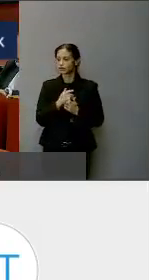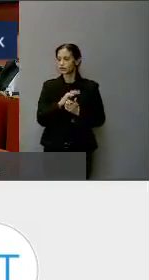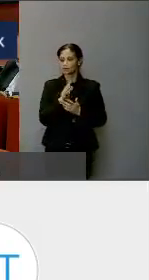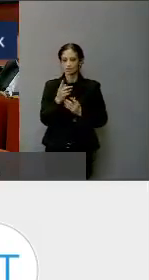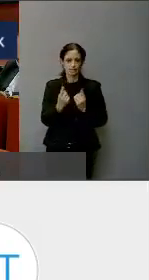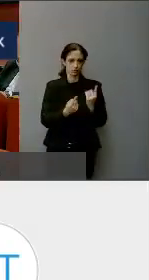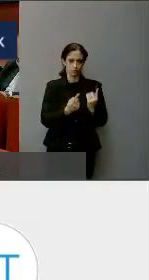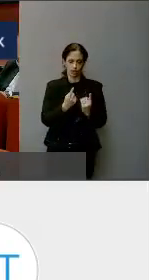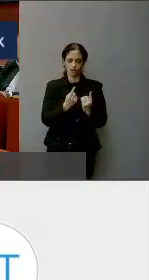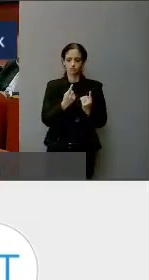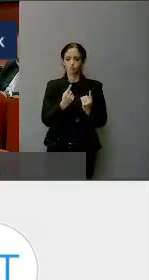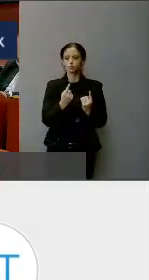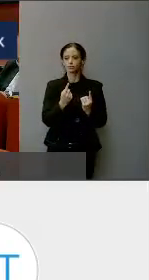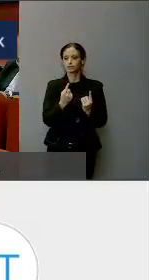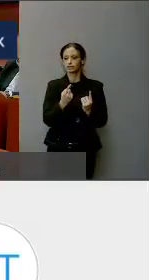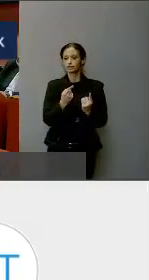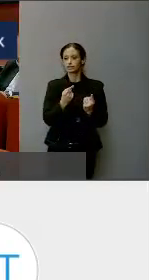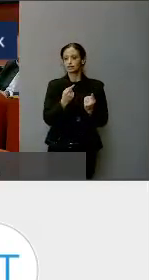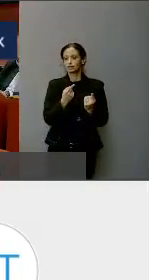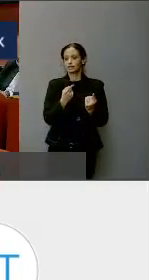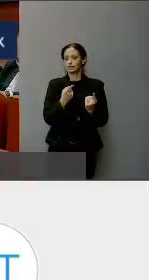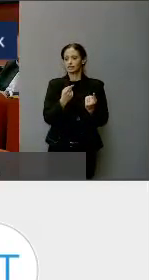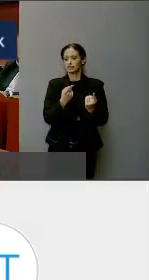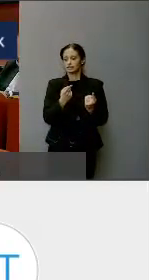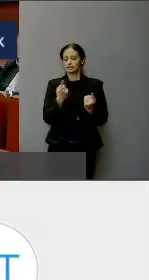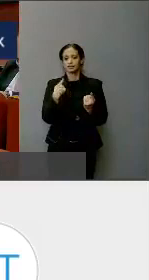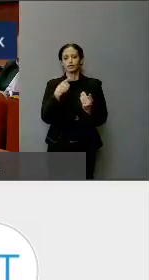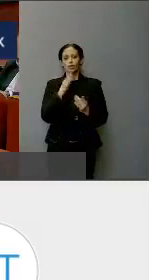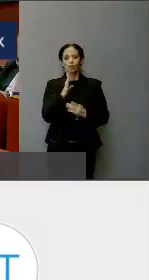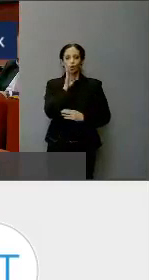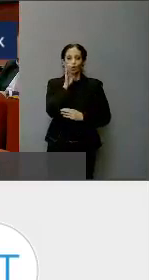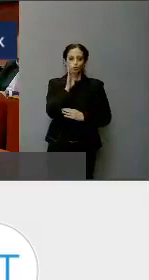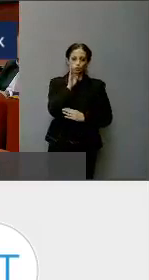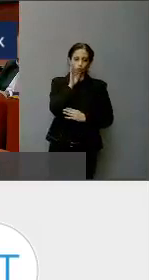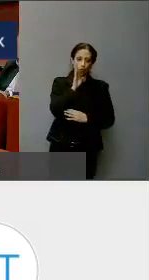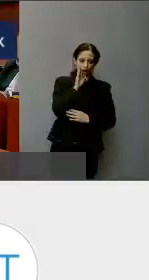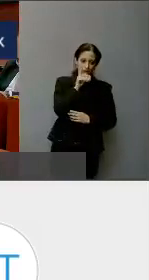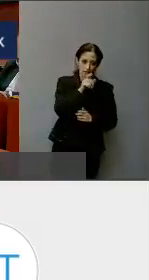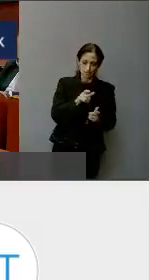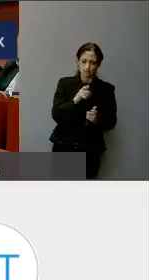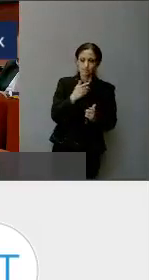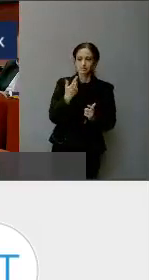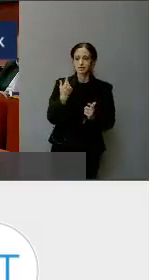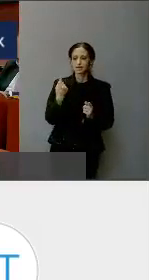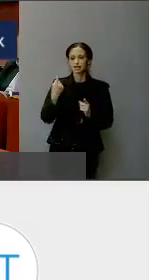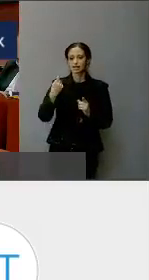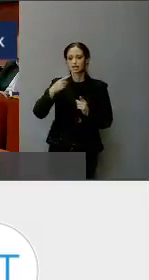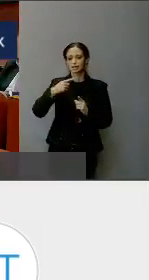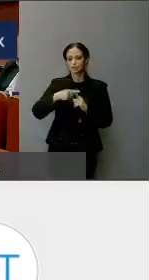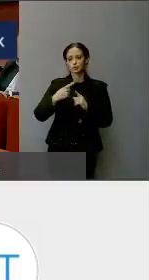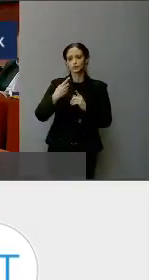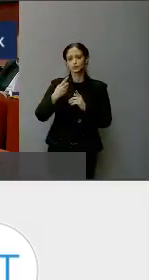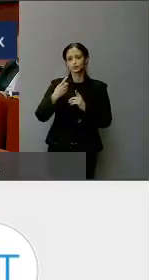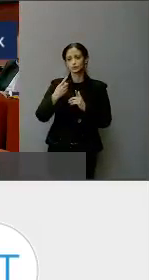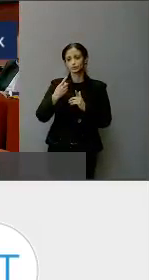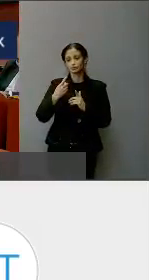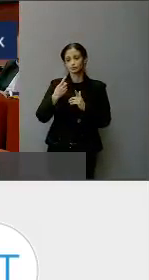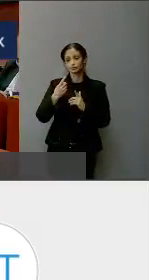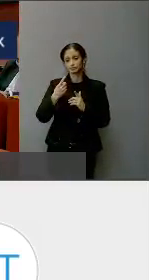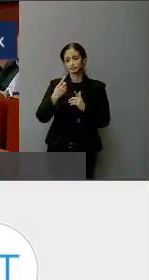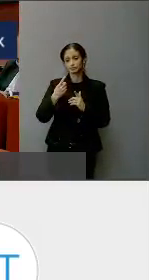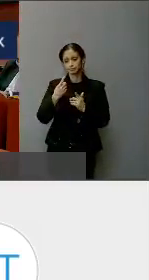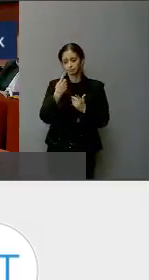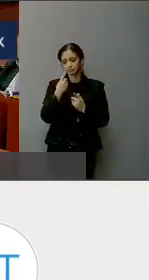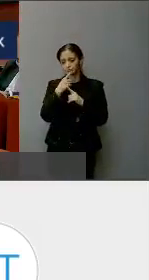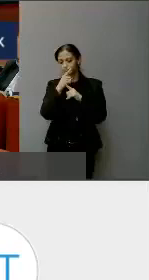a dire il limite tra le consulenze gli aspetti diciamo della storia propria rispetto ad alcune